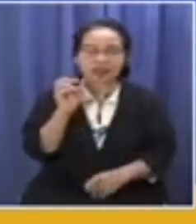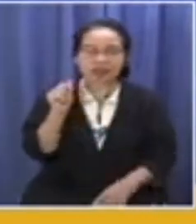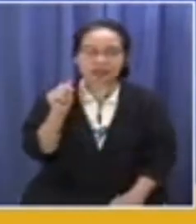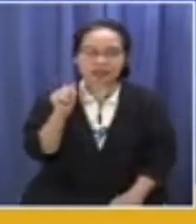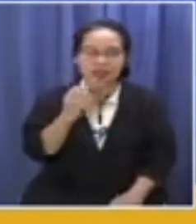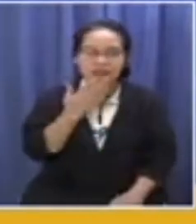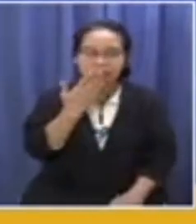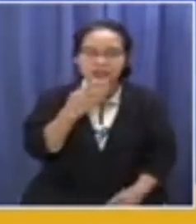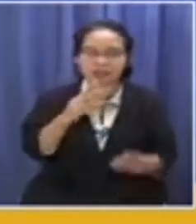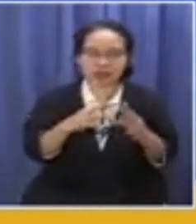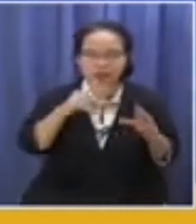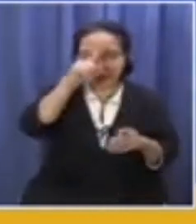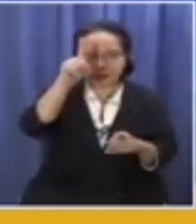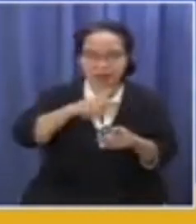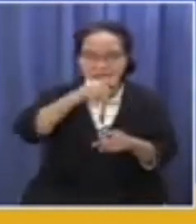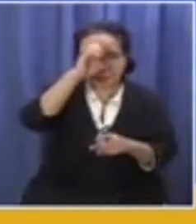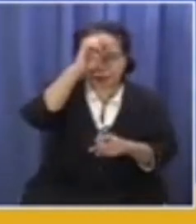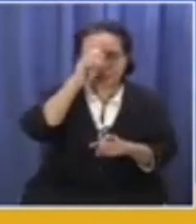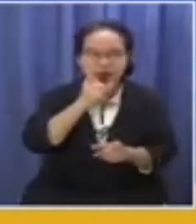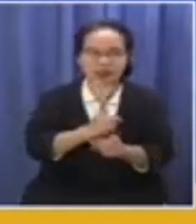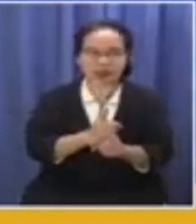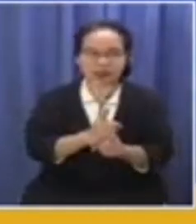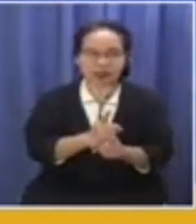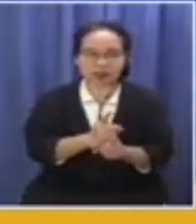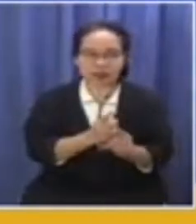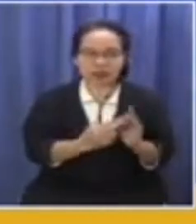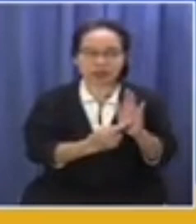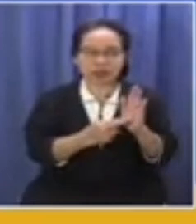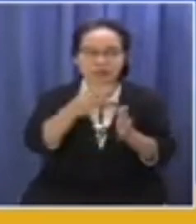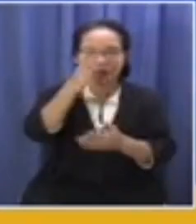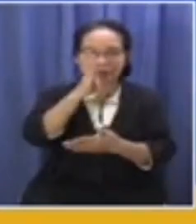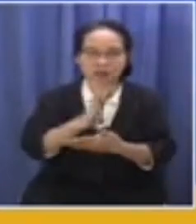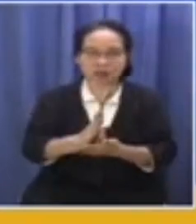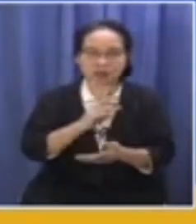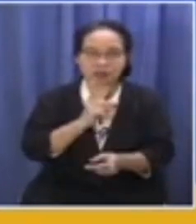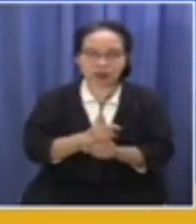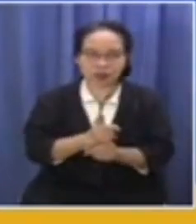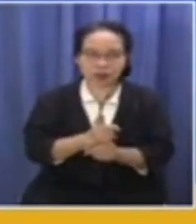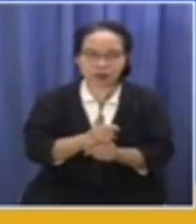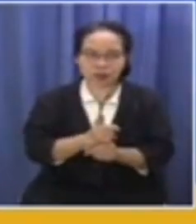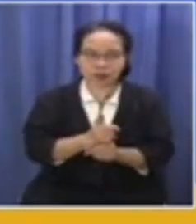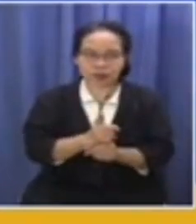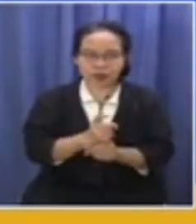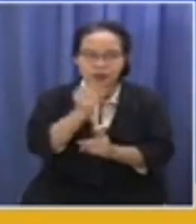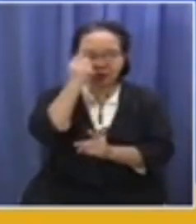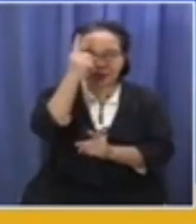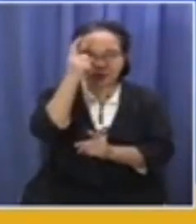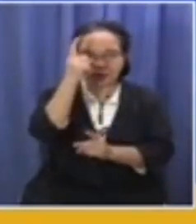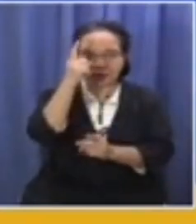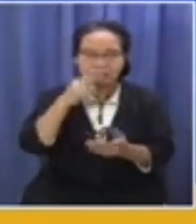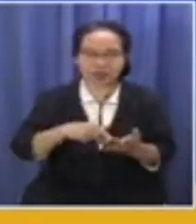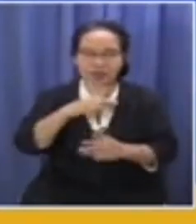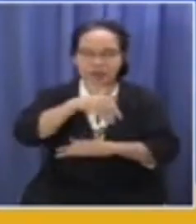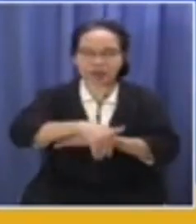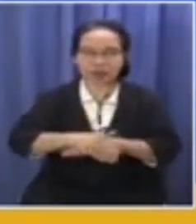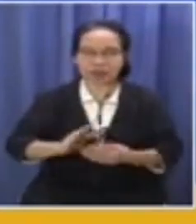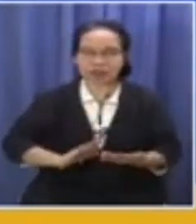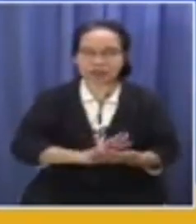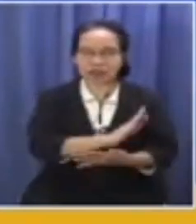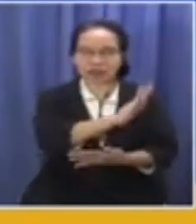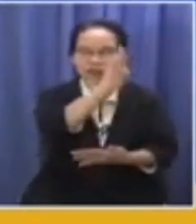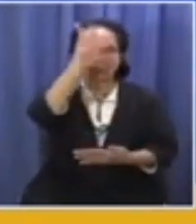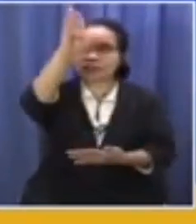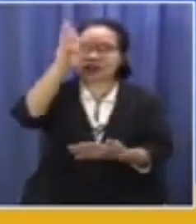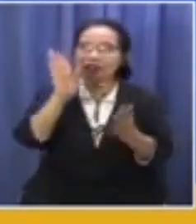Maraming salamat po brother e tunay nga po na ipinahayag ng Diyos yung tunay na pag-unawa sa gabing ito Glory to God